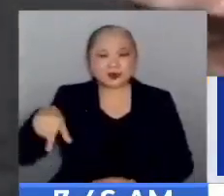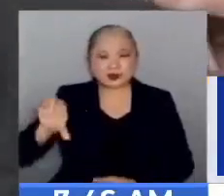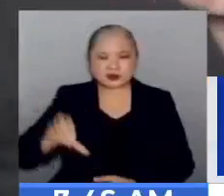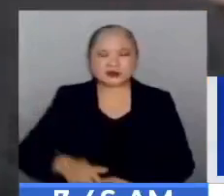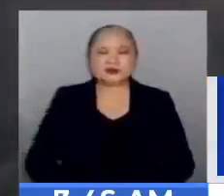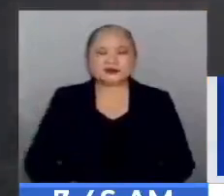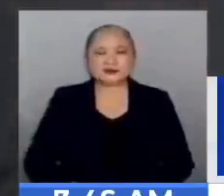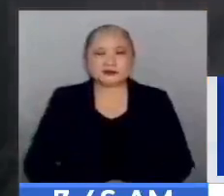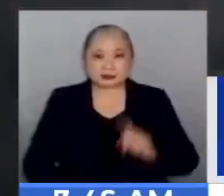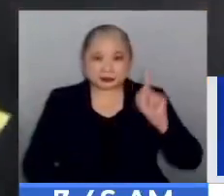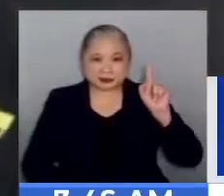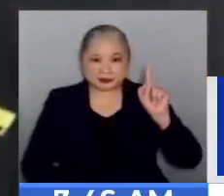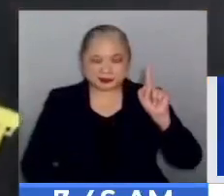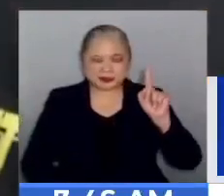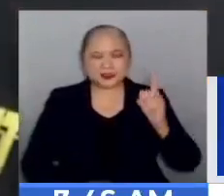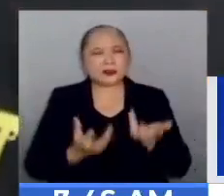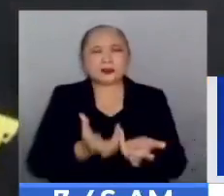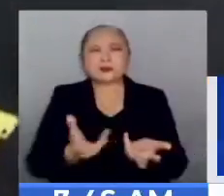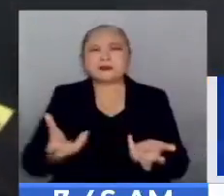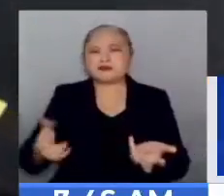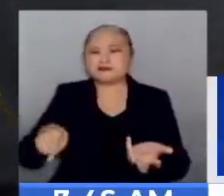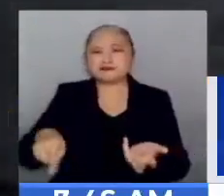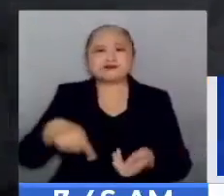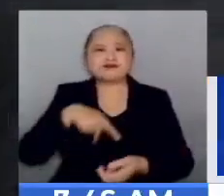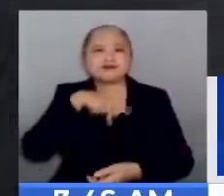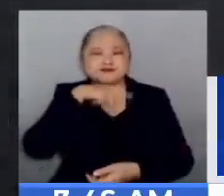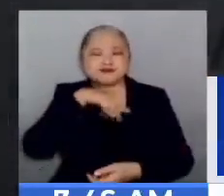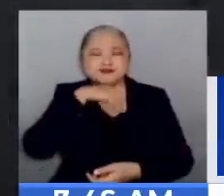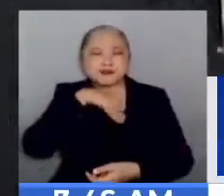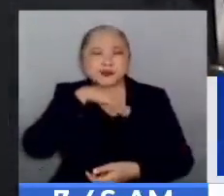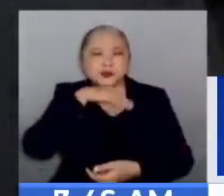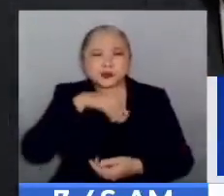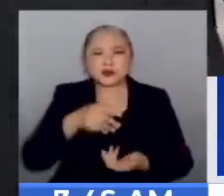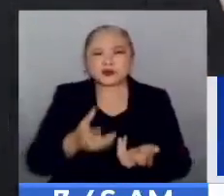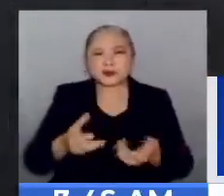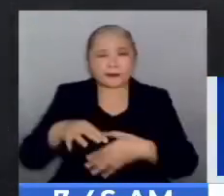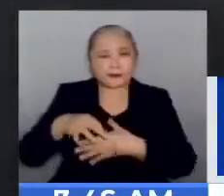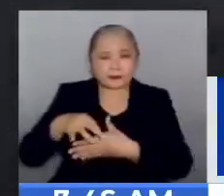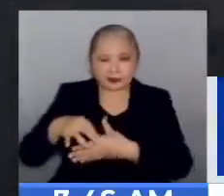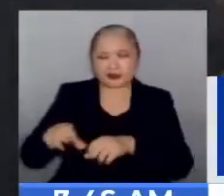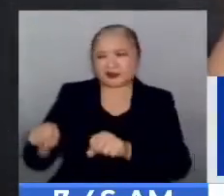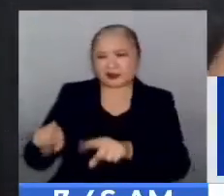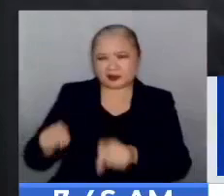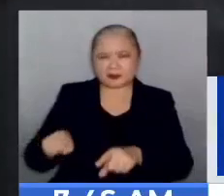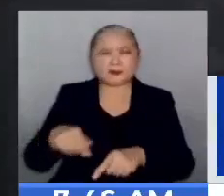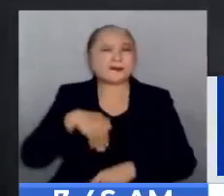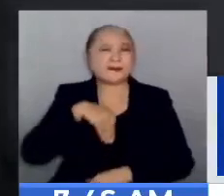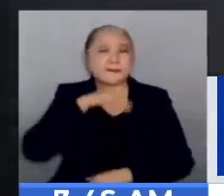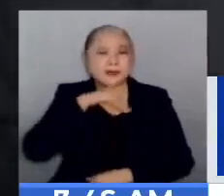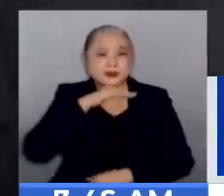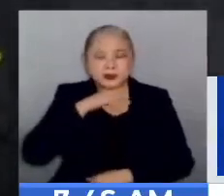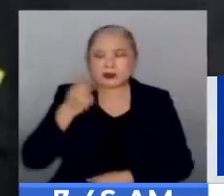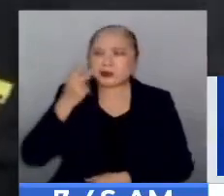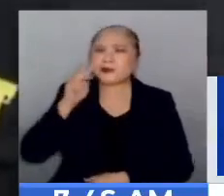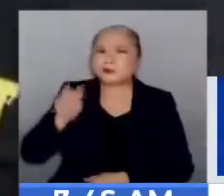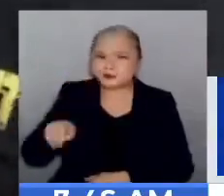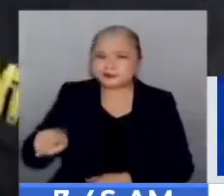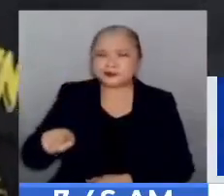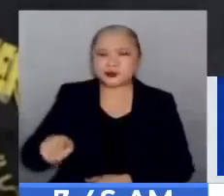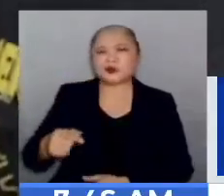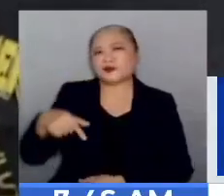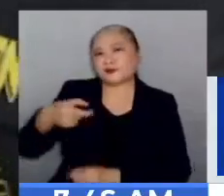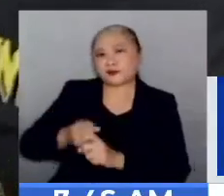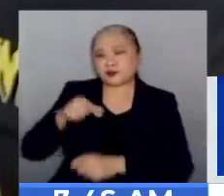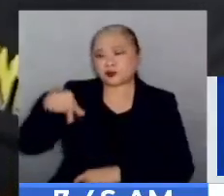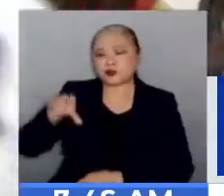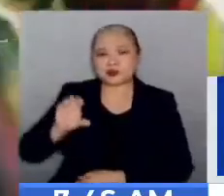Nakalatag na sa 1 peso sa talipapa sa barangay Bagong Silangan ng mga ibebentang karneng baboy nang maabutan ng mga tauhan ng Quezon City Veterinary